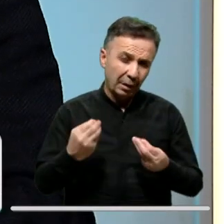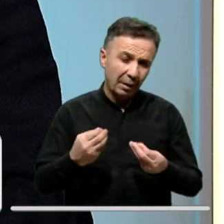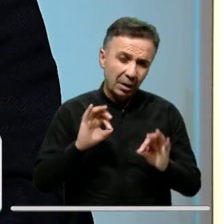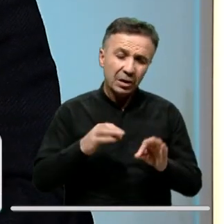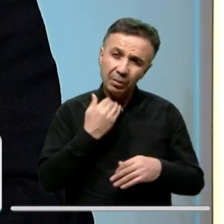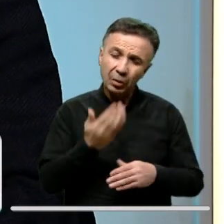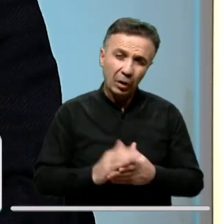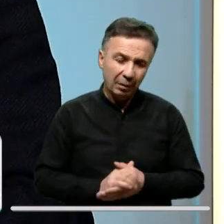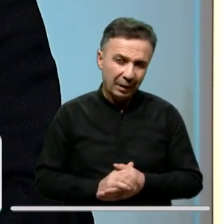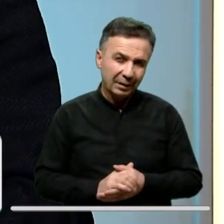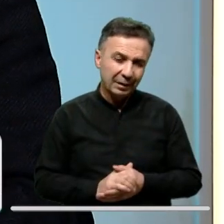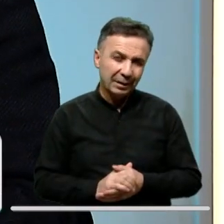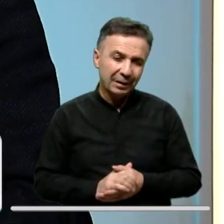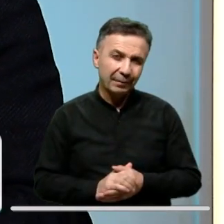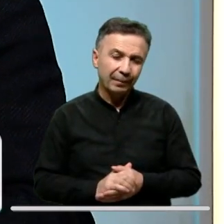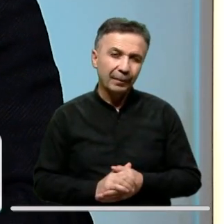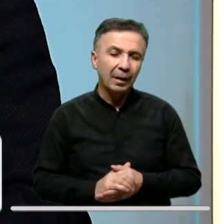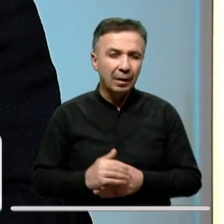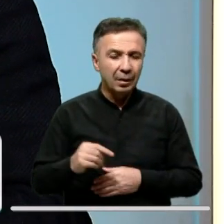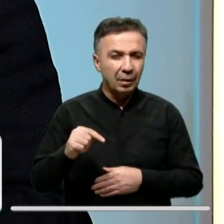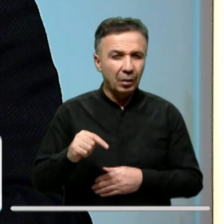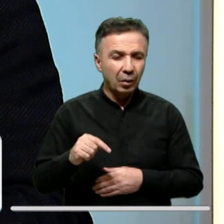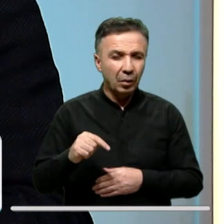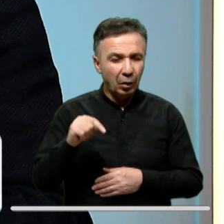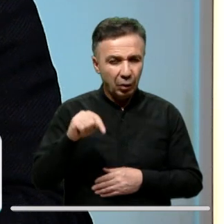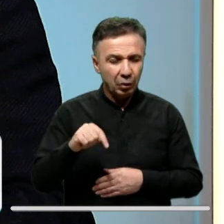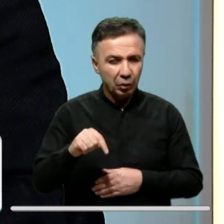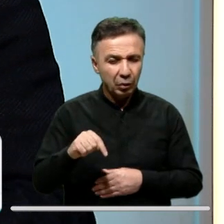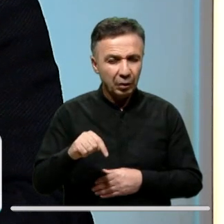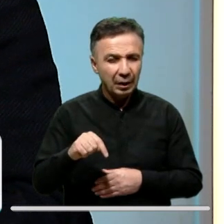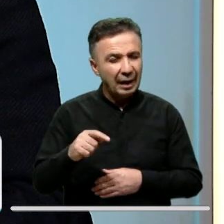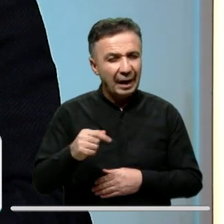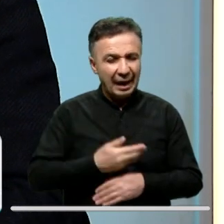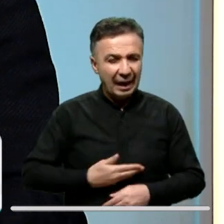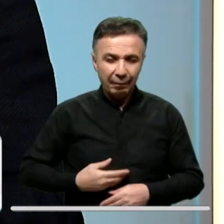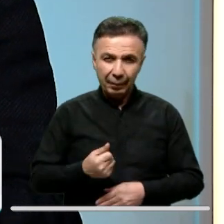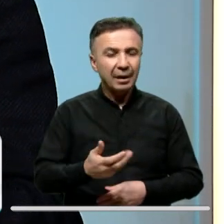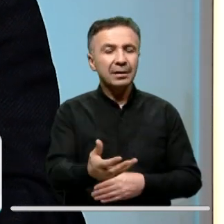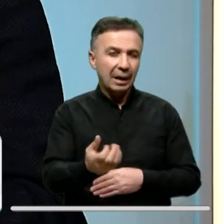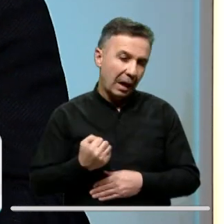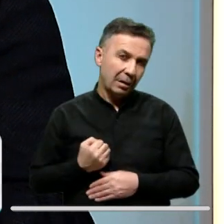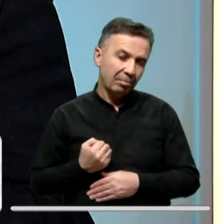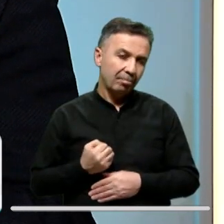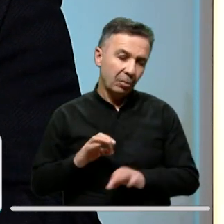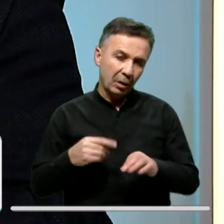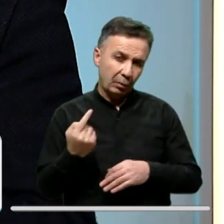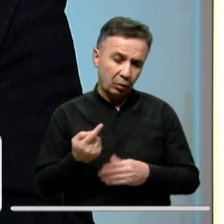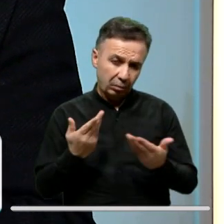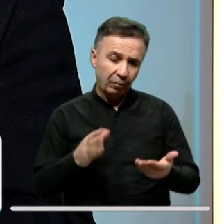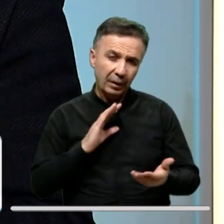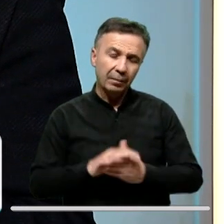bile kurtarmıyorsa bu sefer ne yapılabilir? O günkü ekmek fiyatı alınabilir ama bunun ben bir de şöyle durum var. Yani